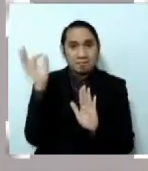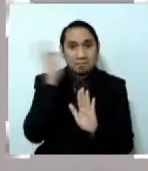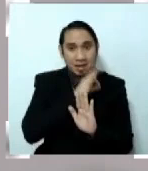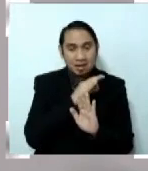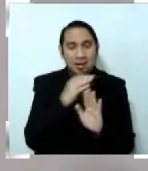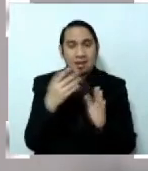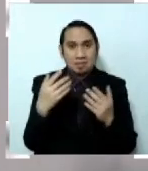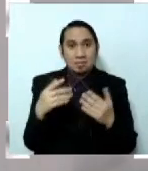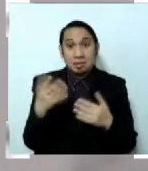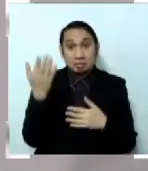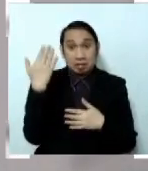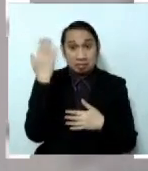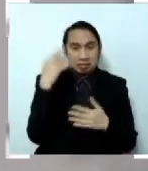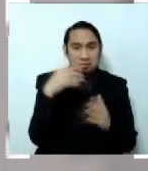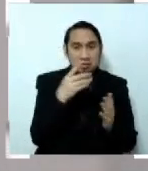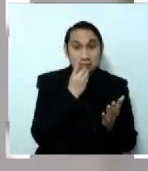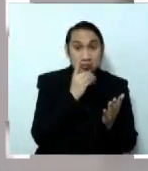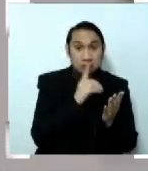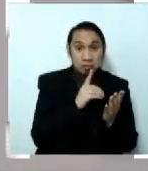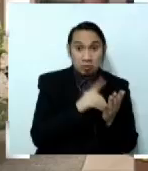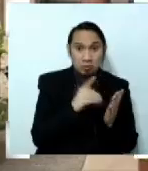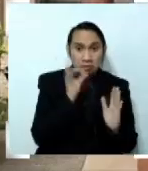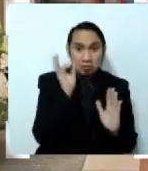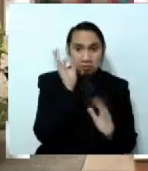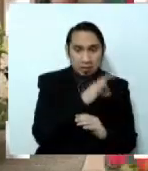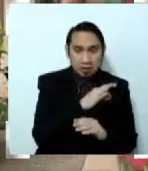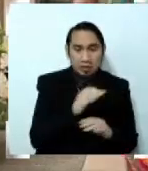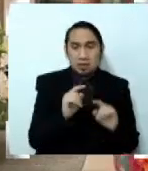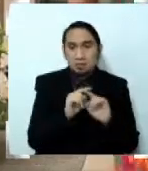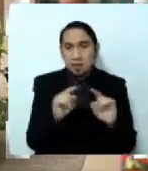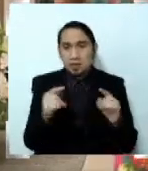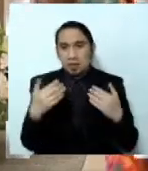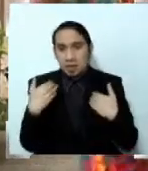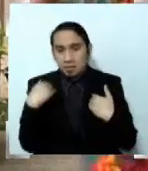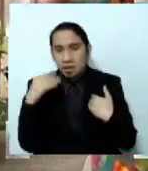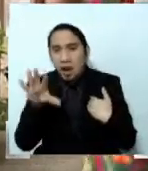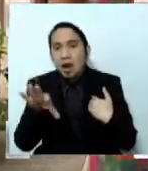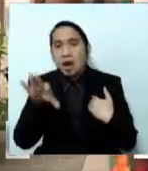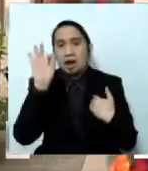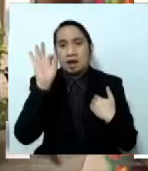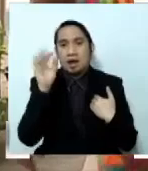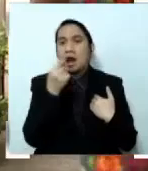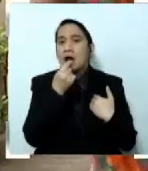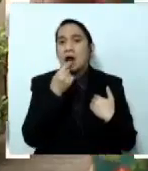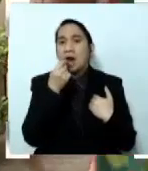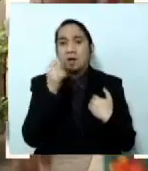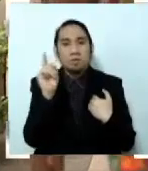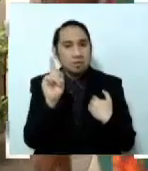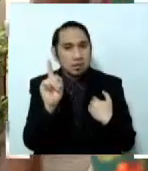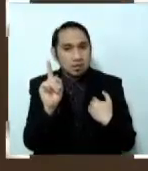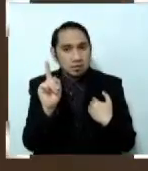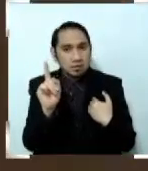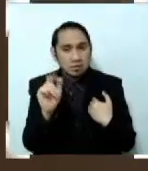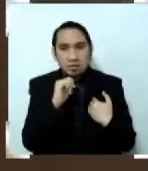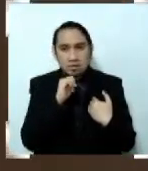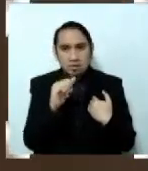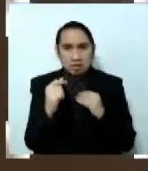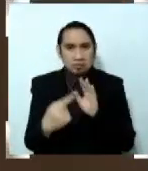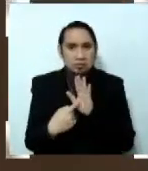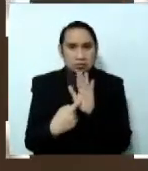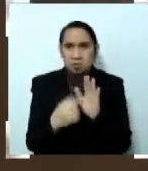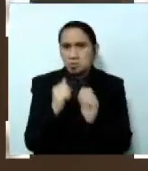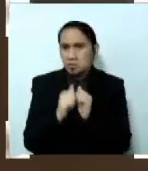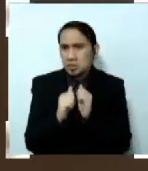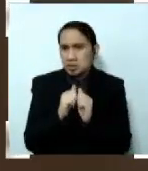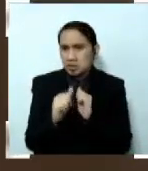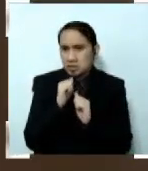dinodoktor lang ang dokumento, ngayon may nabuking na RT-PCR test na non-appearance? Yan ang